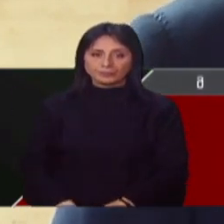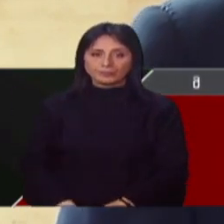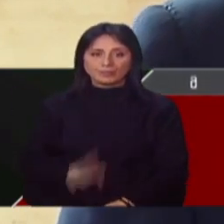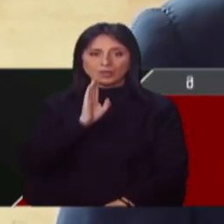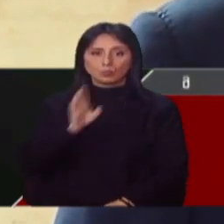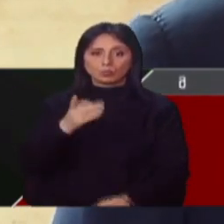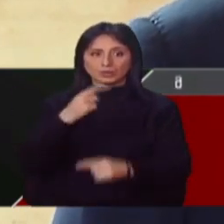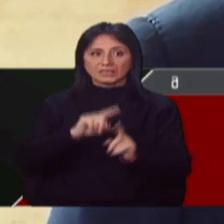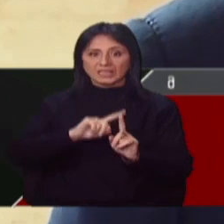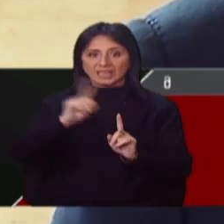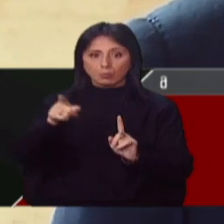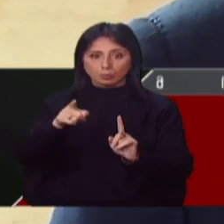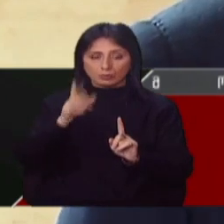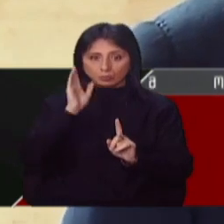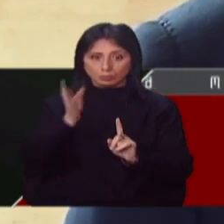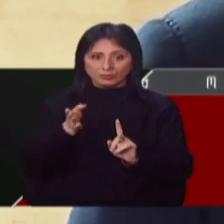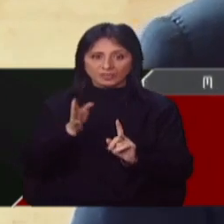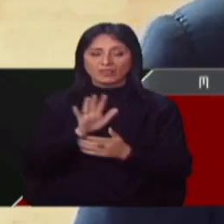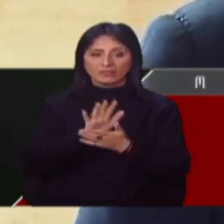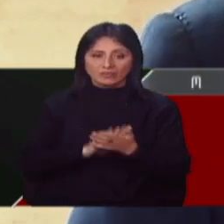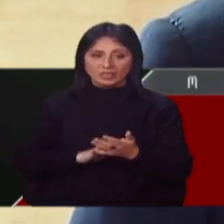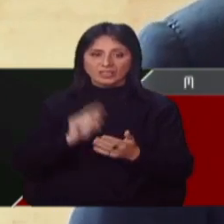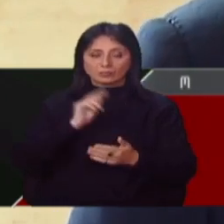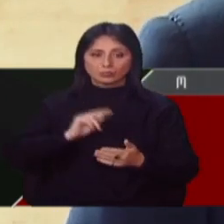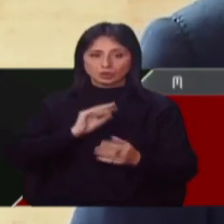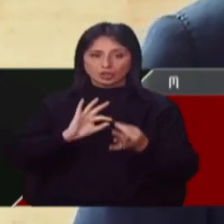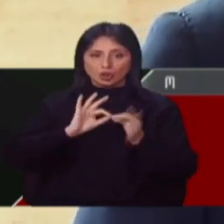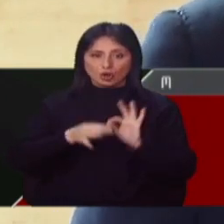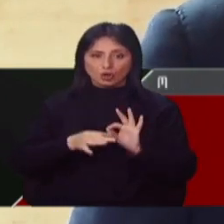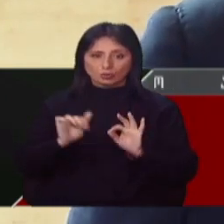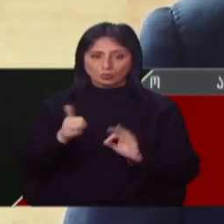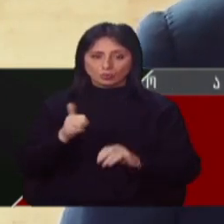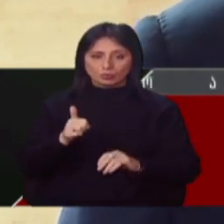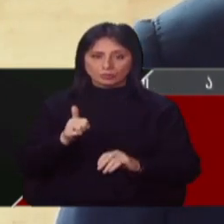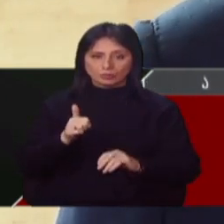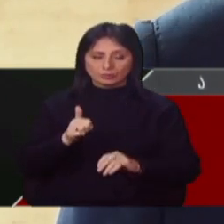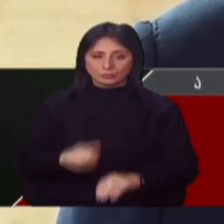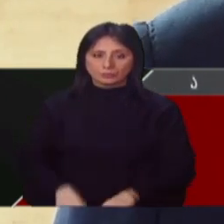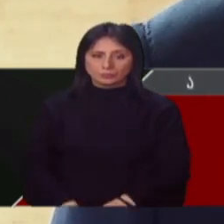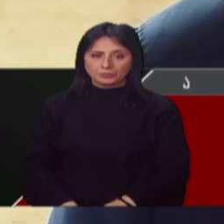რუსლში დაბრუნებისთავე ვაგრძელებთბსლ როორც